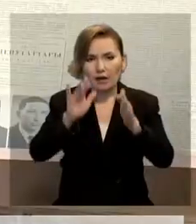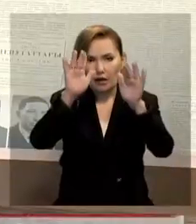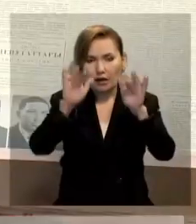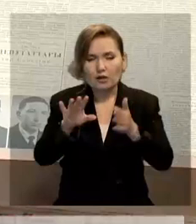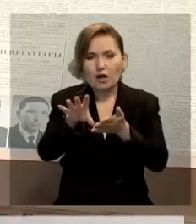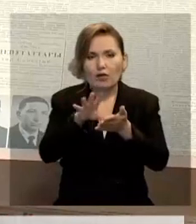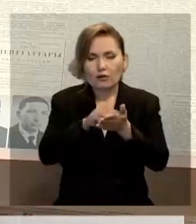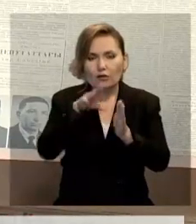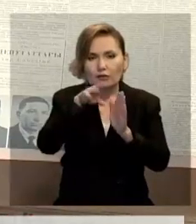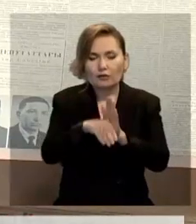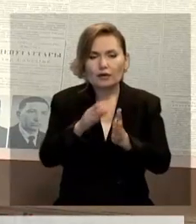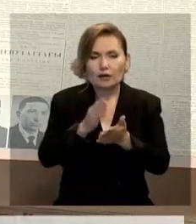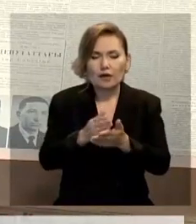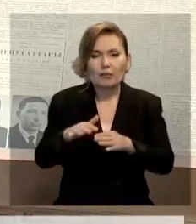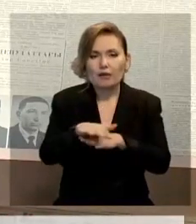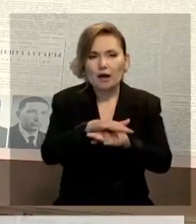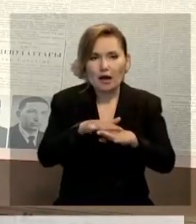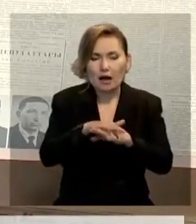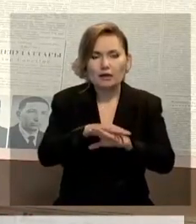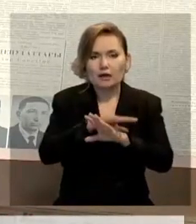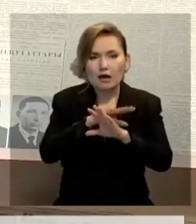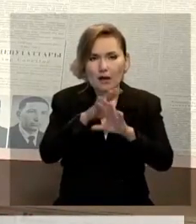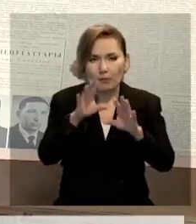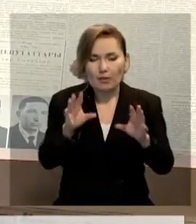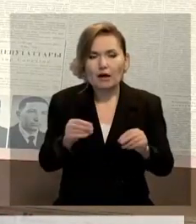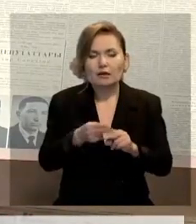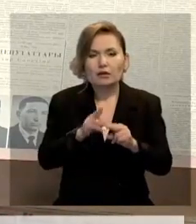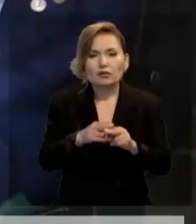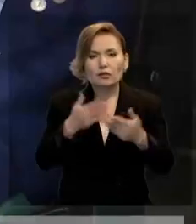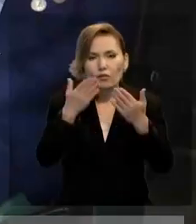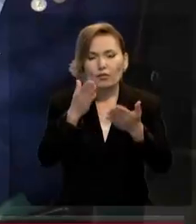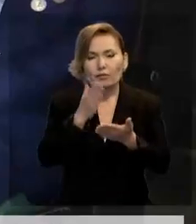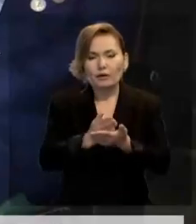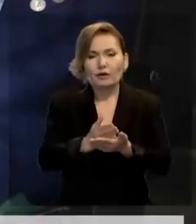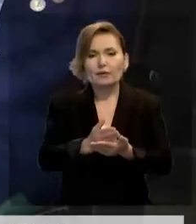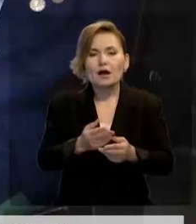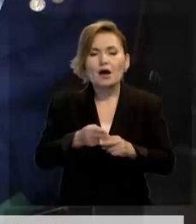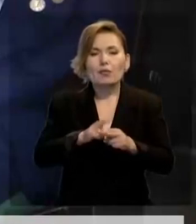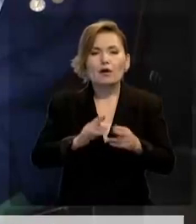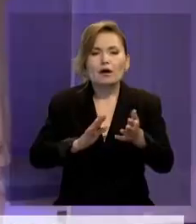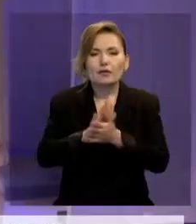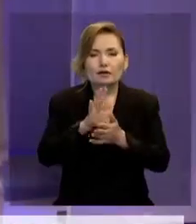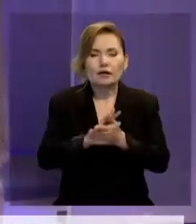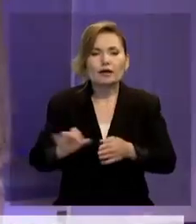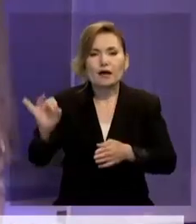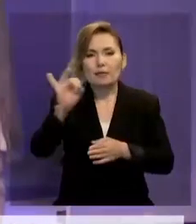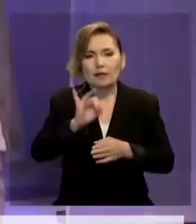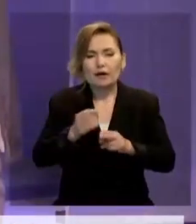неғұрлым оқырманмен, оқырманның қалап тілегімен санасып отқан жағдайымыз бар. Жақын арада газеттің шежірелі